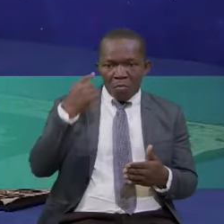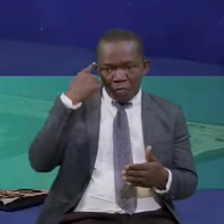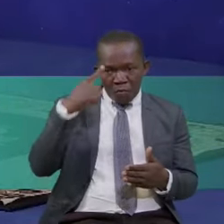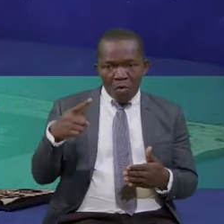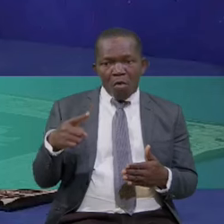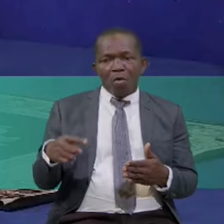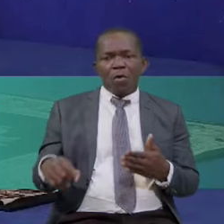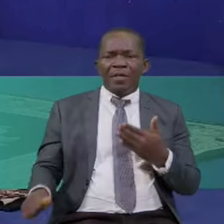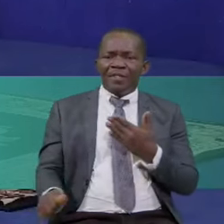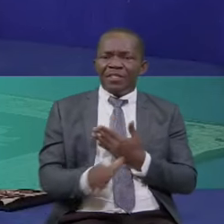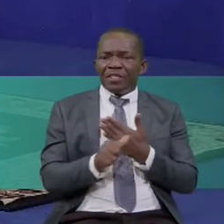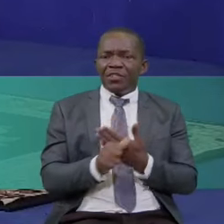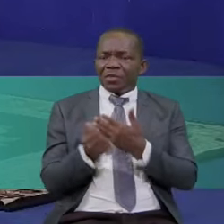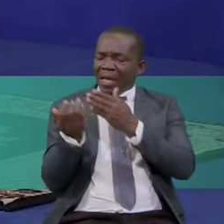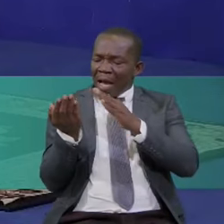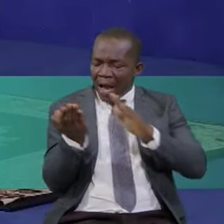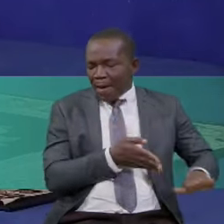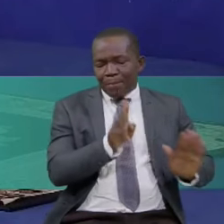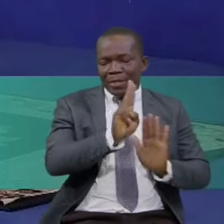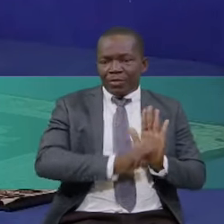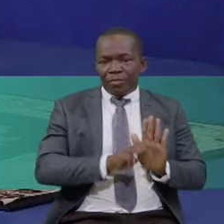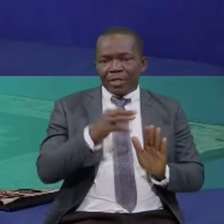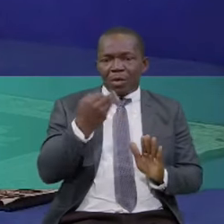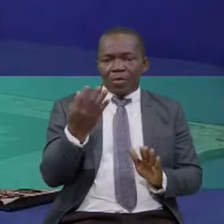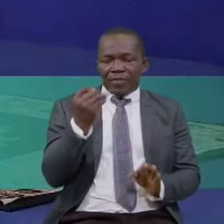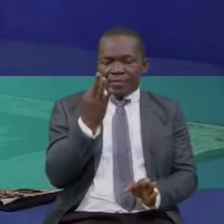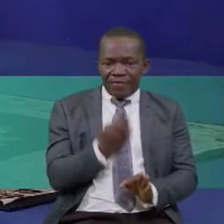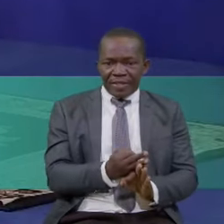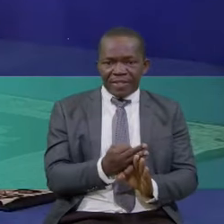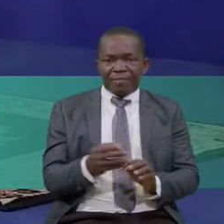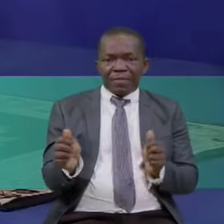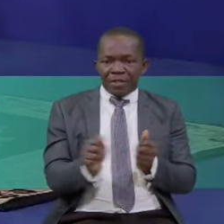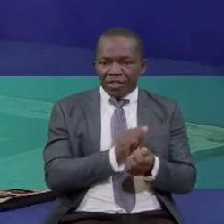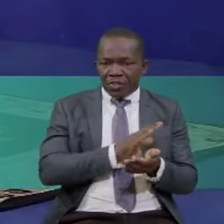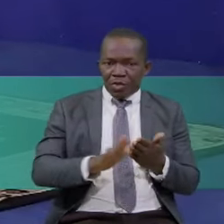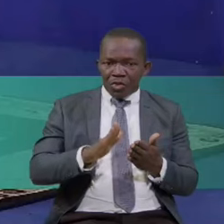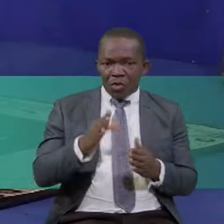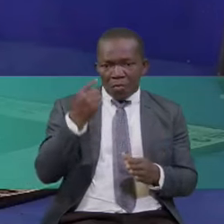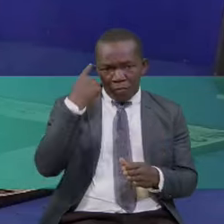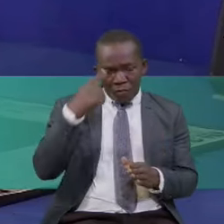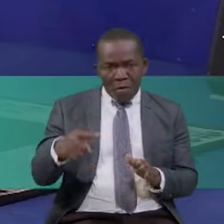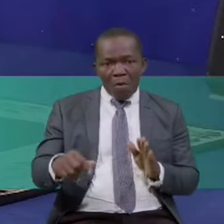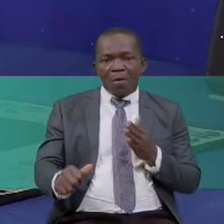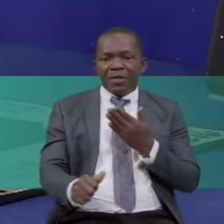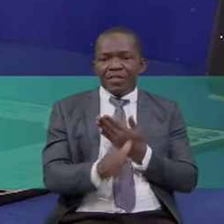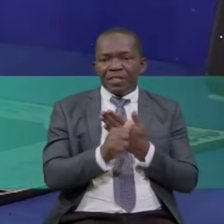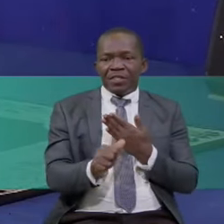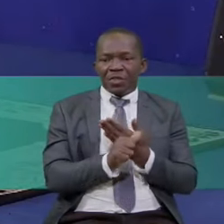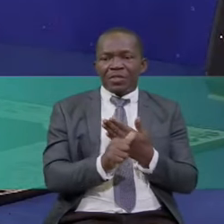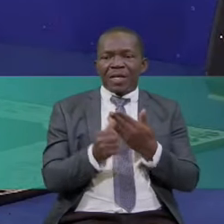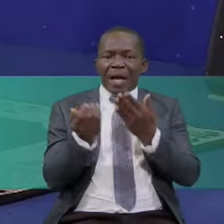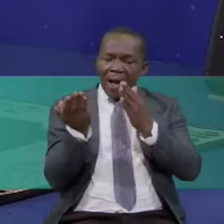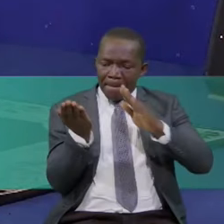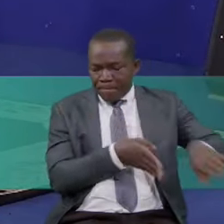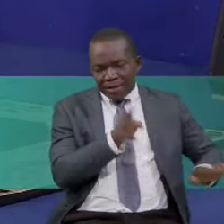de la foi la perdition pour l'abandon fatal de la foi